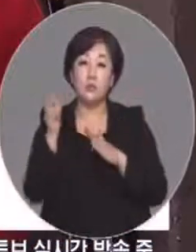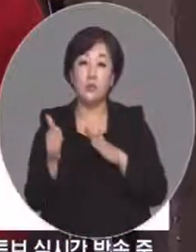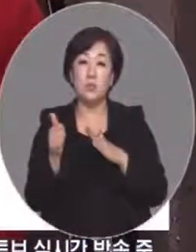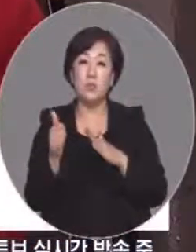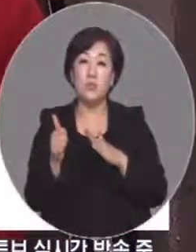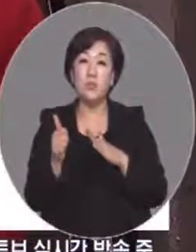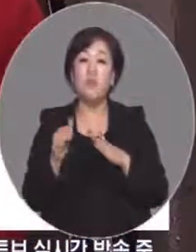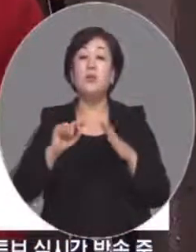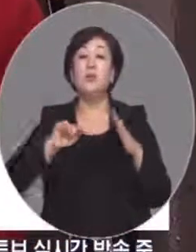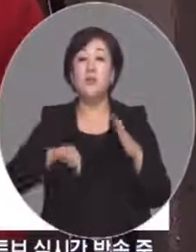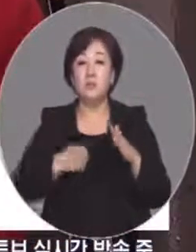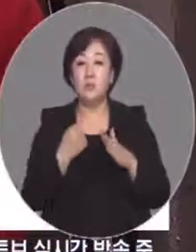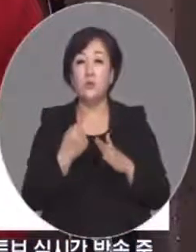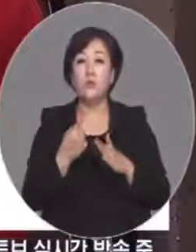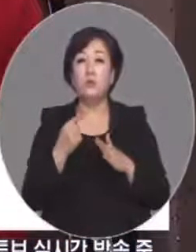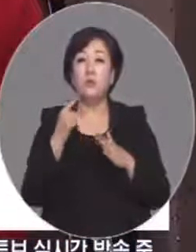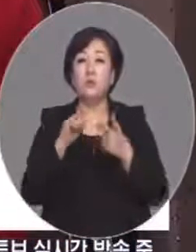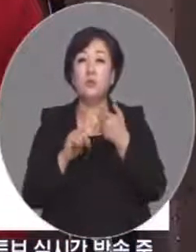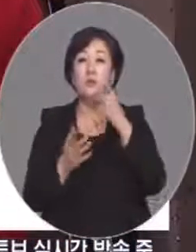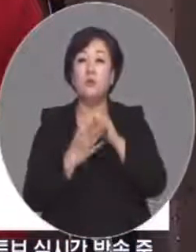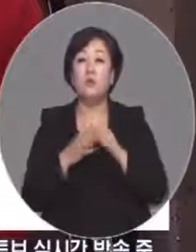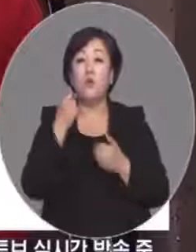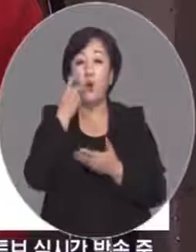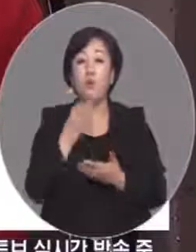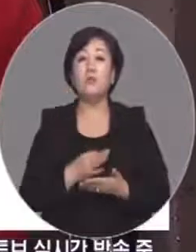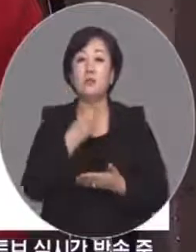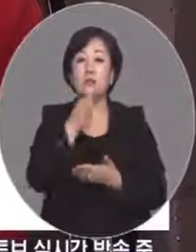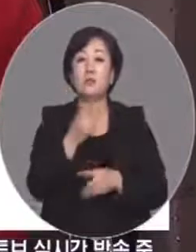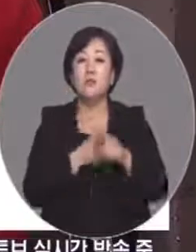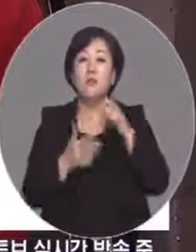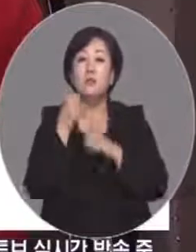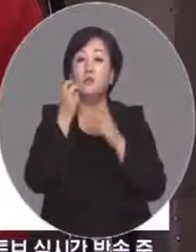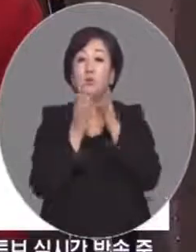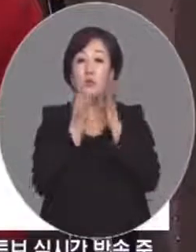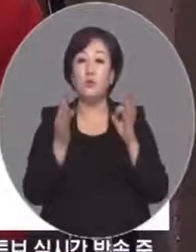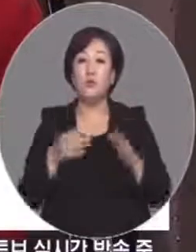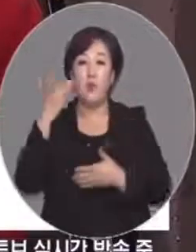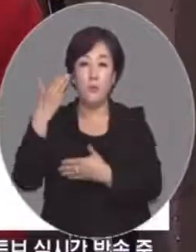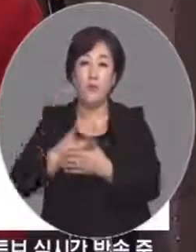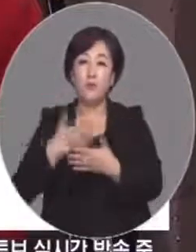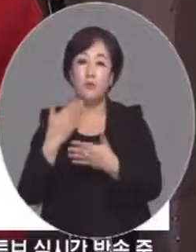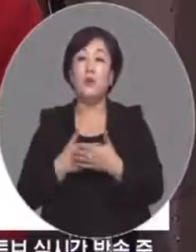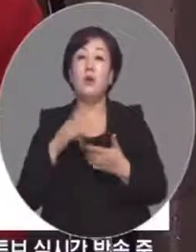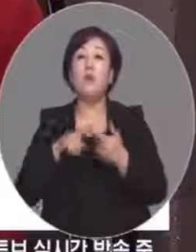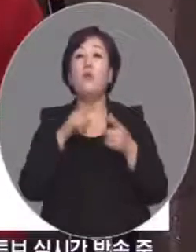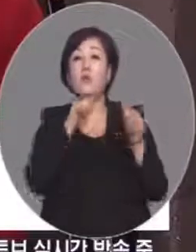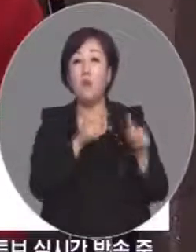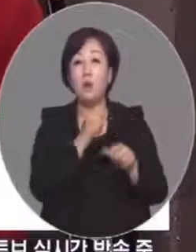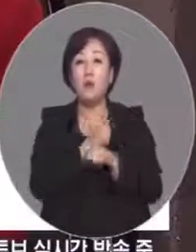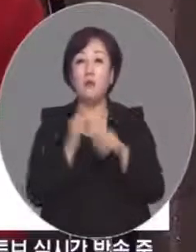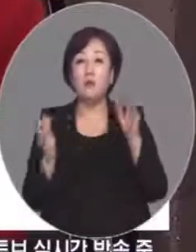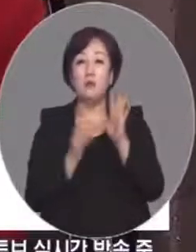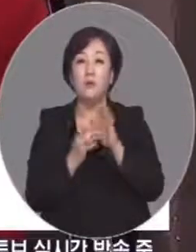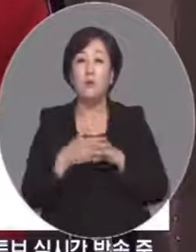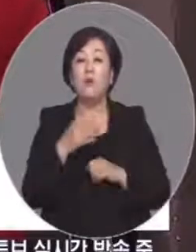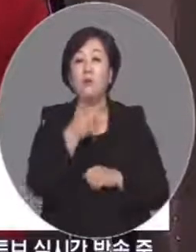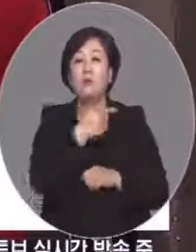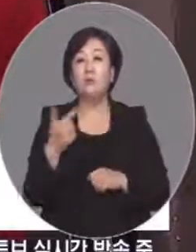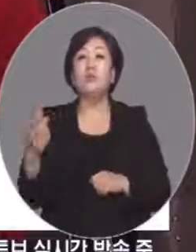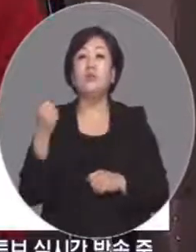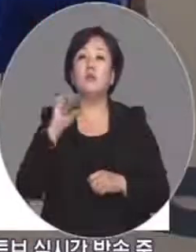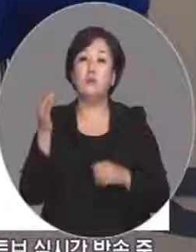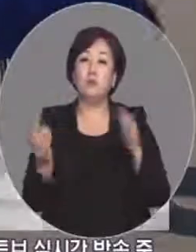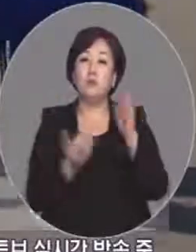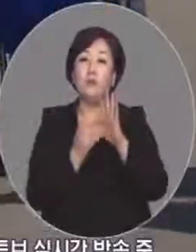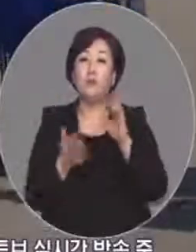집주인님께서 자발적으로 또 이제 월세를 조금 두 달 정도 빼주신다고 하셨어요. 그래서 그게 참 많이 힘이